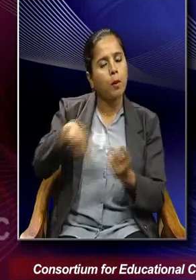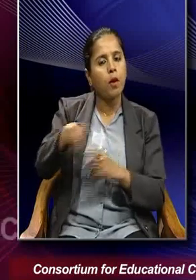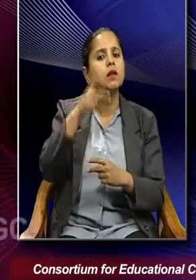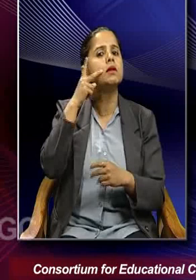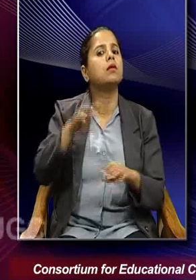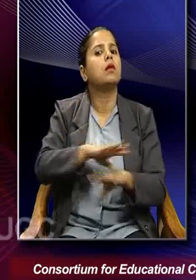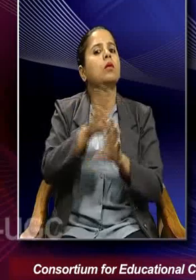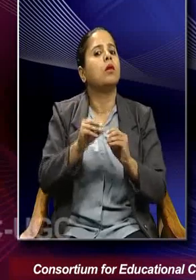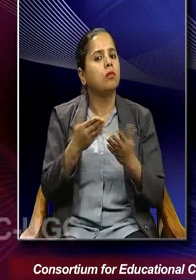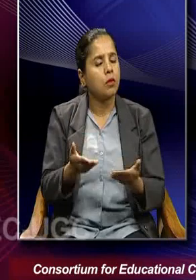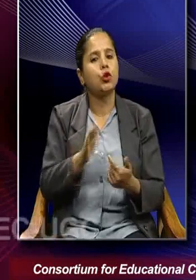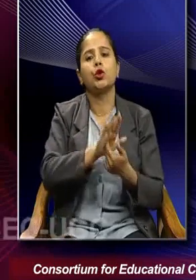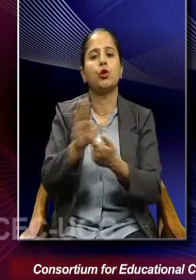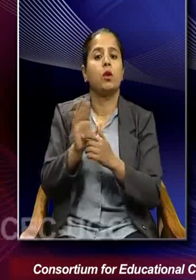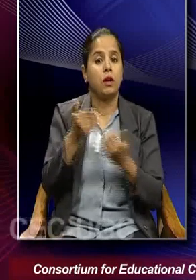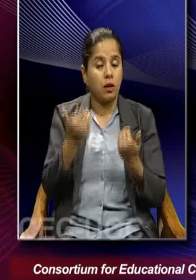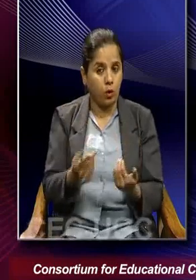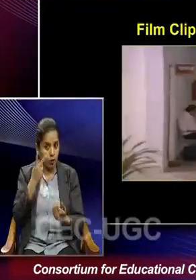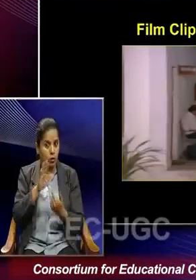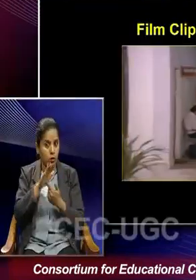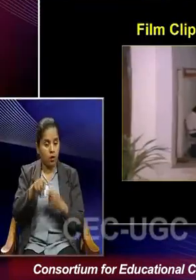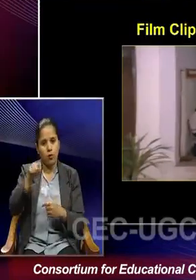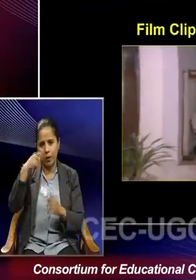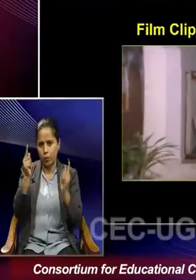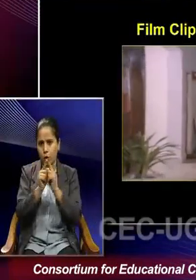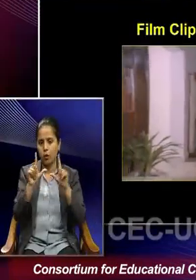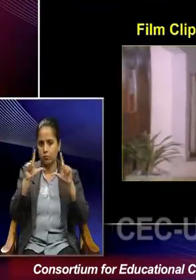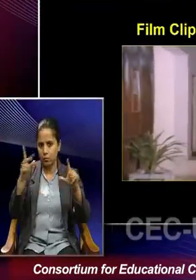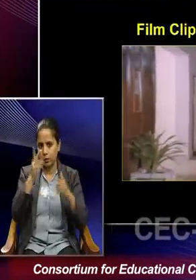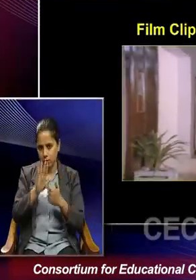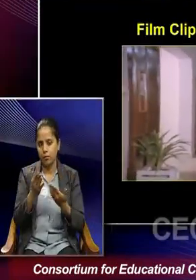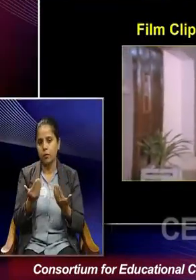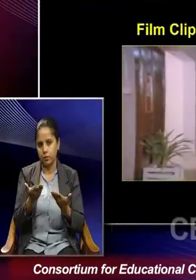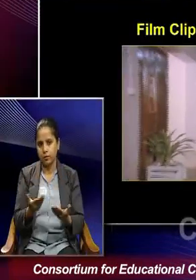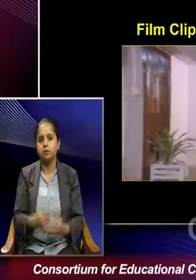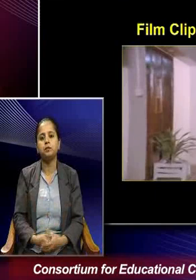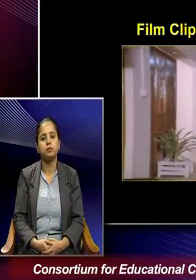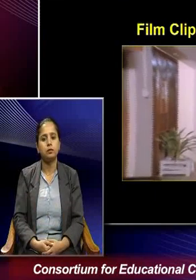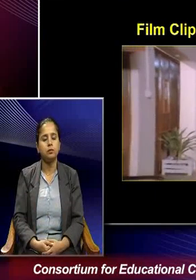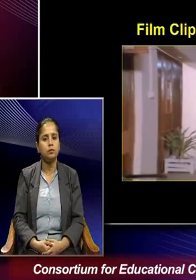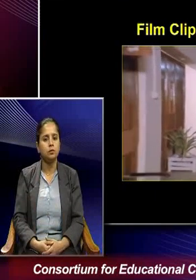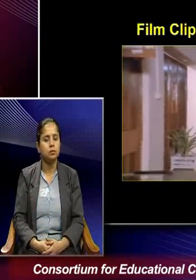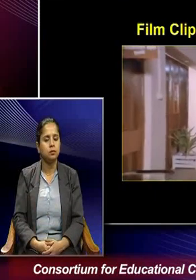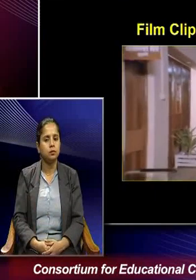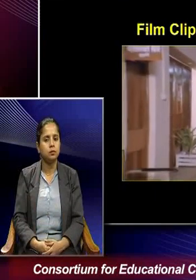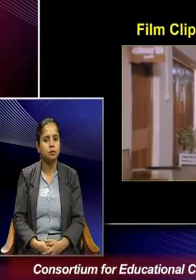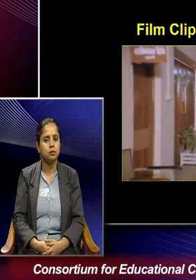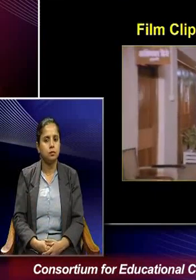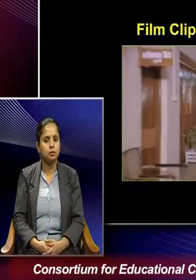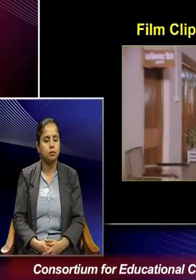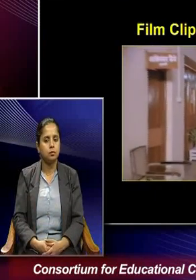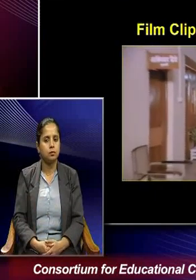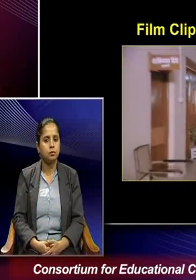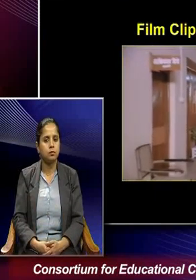way being shown, and you can see the film clip as well. पता नहीं आपको ये सेशन चल रहा है। I don't care. आप अरेस्ट भी हो